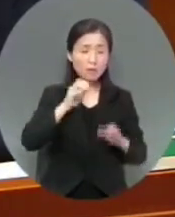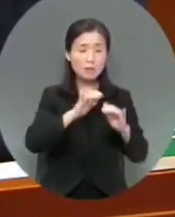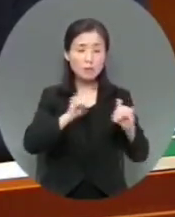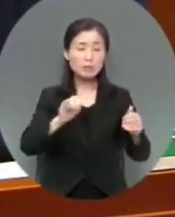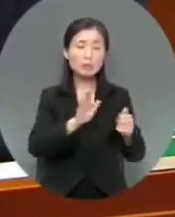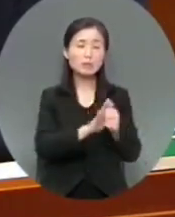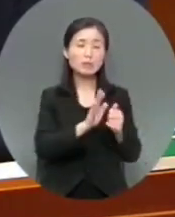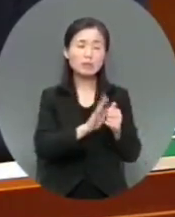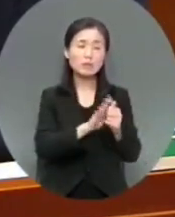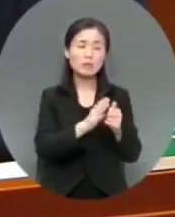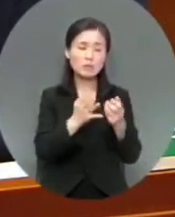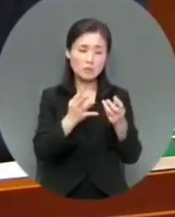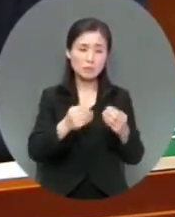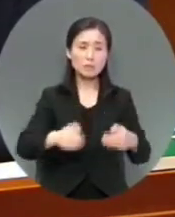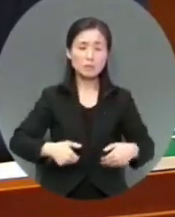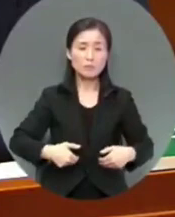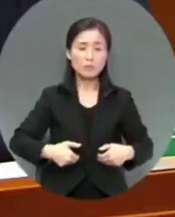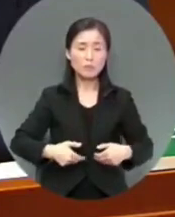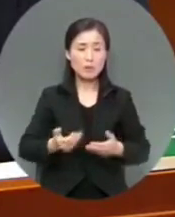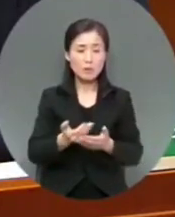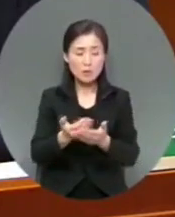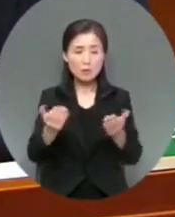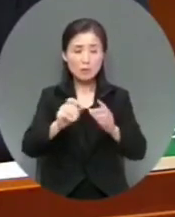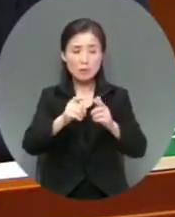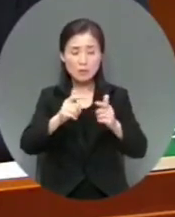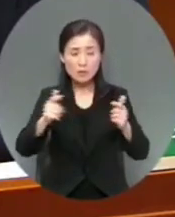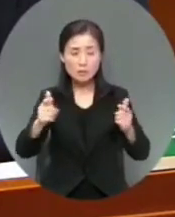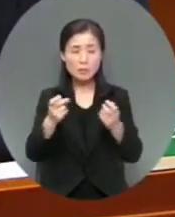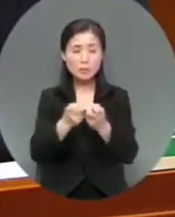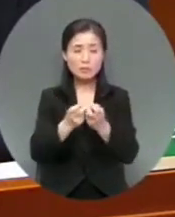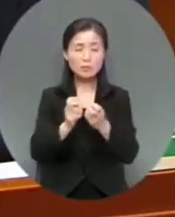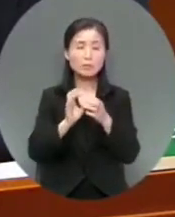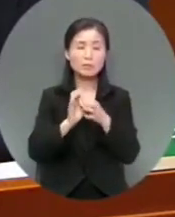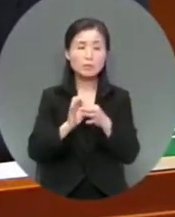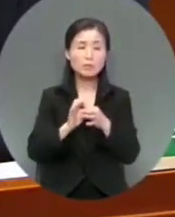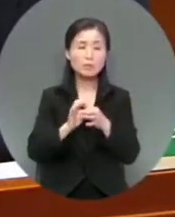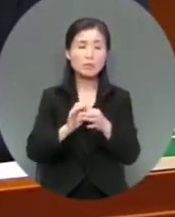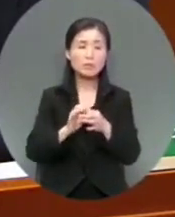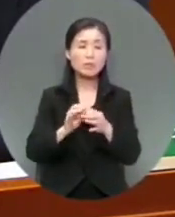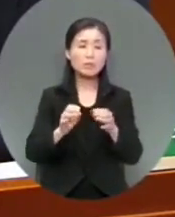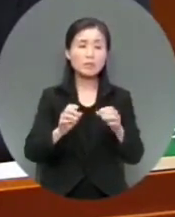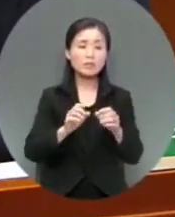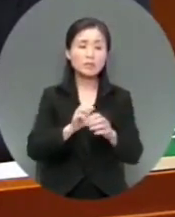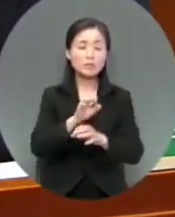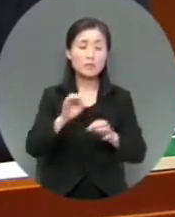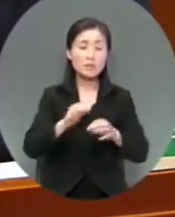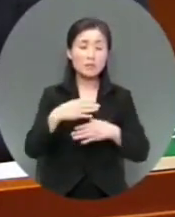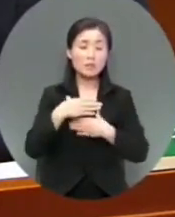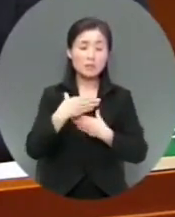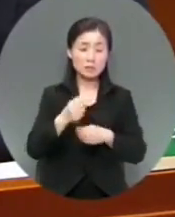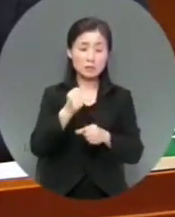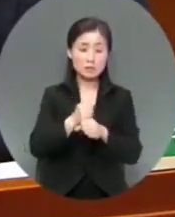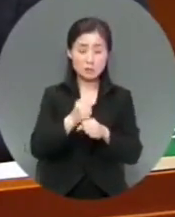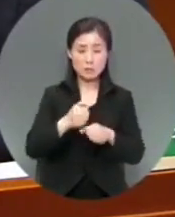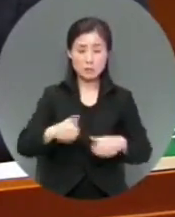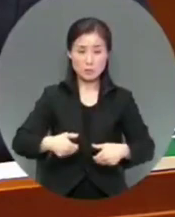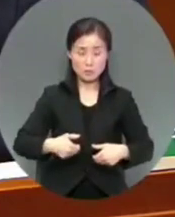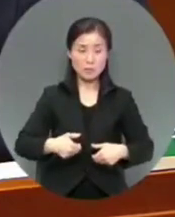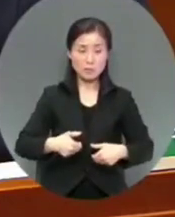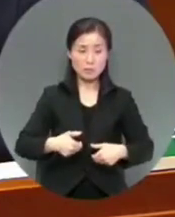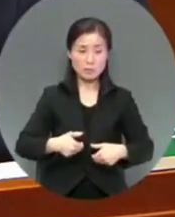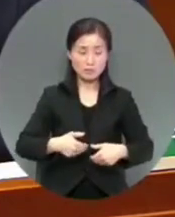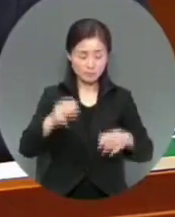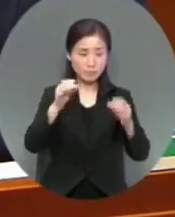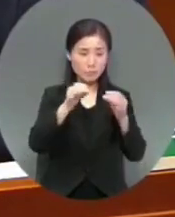많이 하시고 공급망을 다변화해서 경쟁적으로 시장 환경을 조성해 주는 것도 좋겠죠. 전적으로 동감합니다. 예,